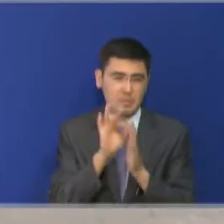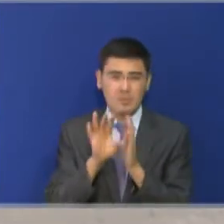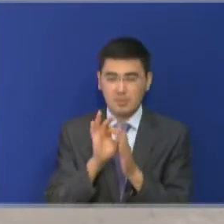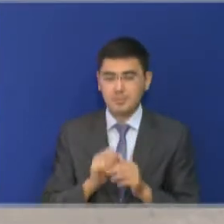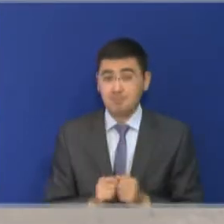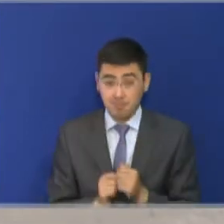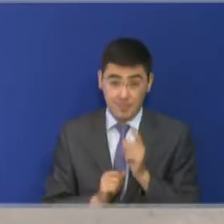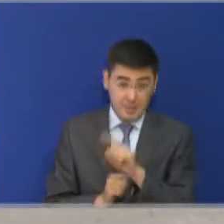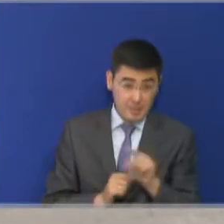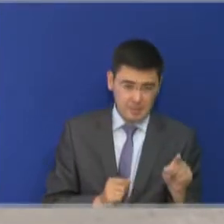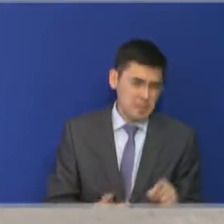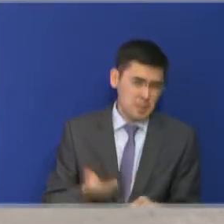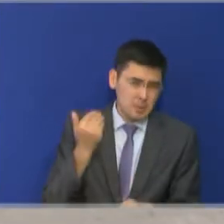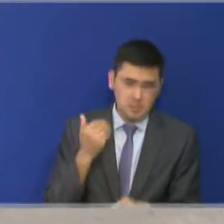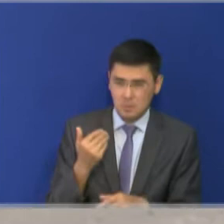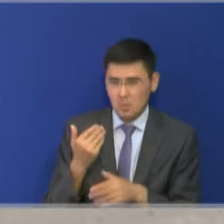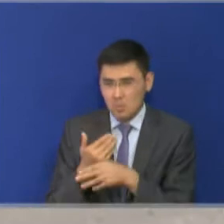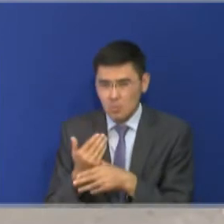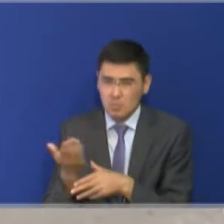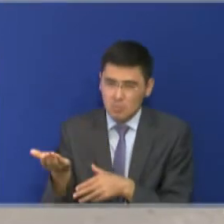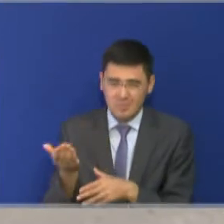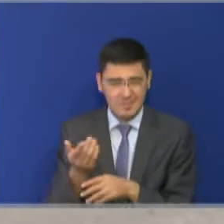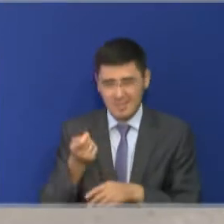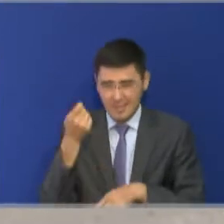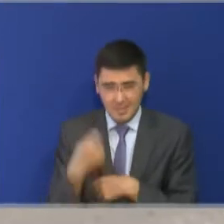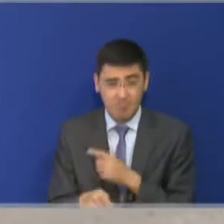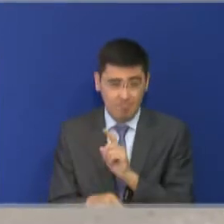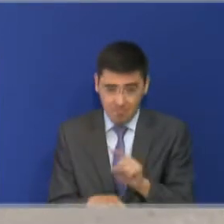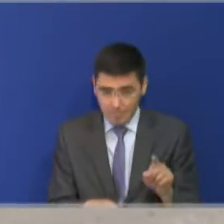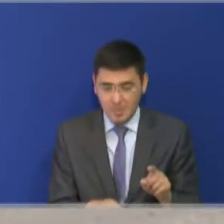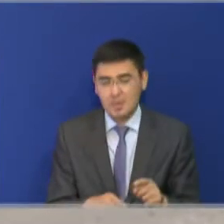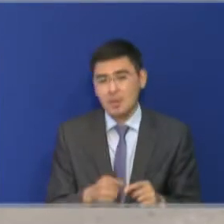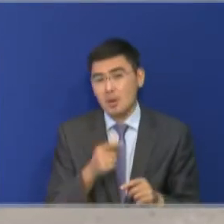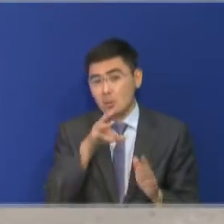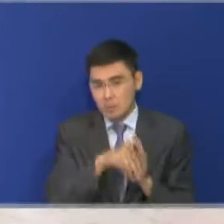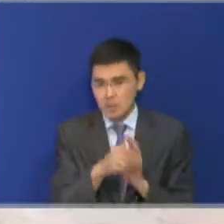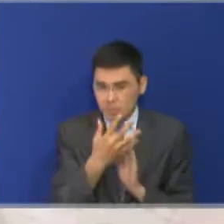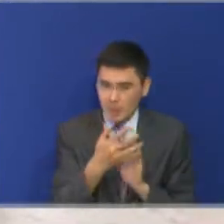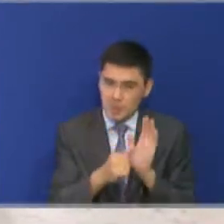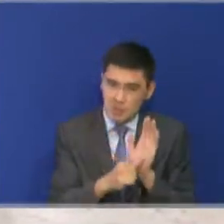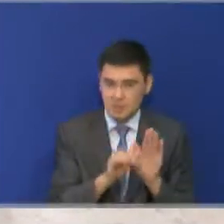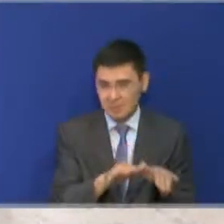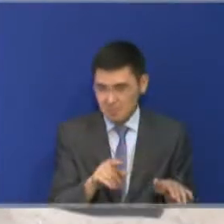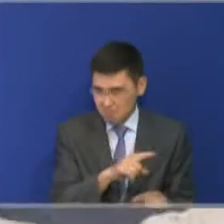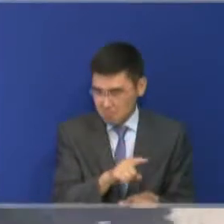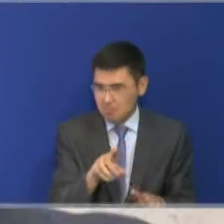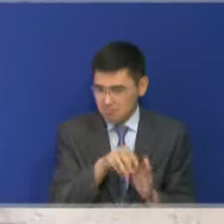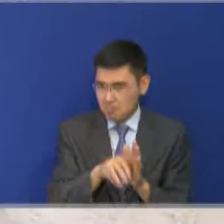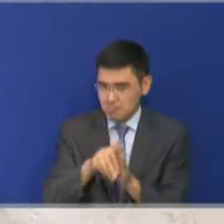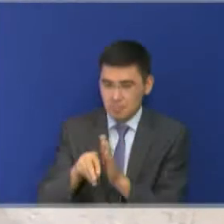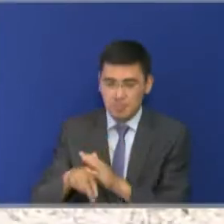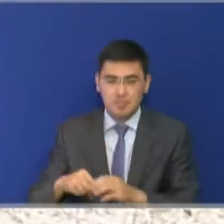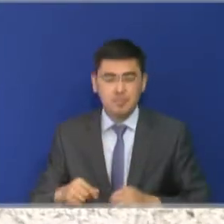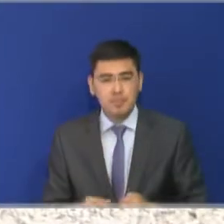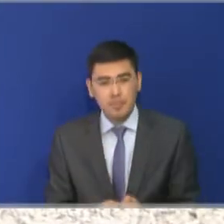сұрамаған, ешқандай қайырымдылық көмек алмаған көп балалы жанұялар. Әр отбасында 5-6 баладан бар. Семейлік Айдын Есеппаевтың